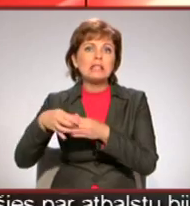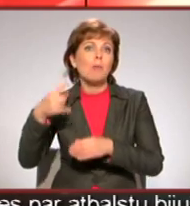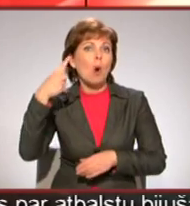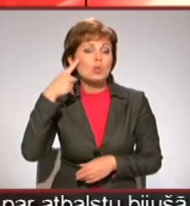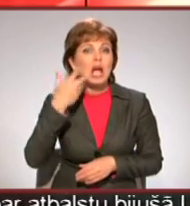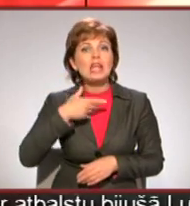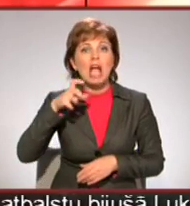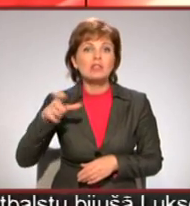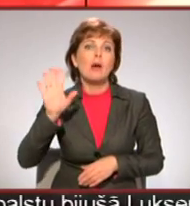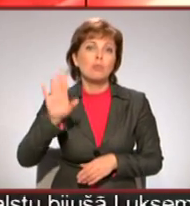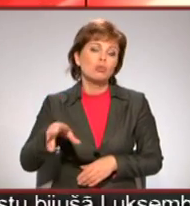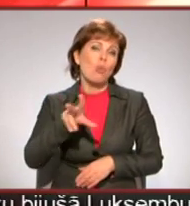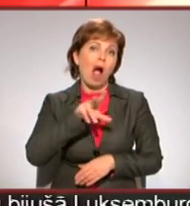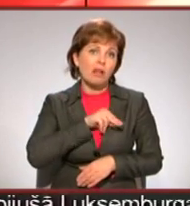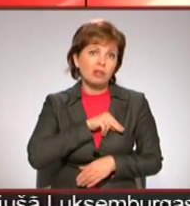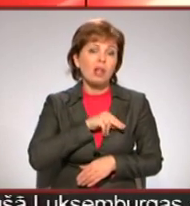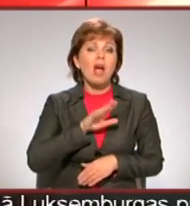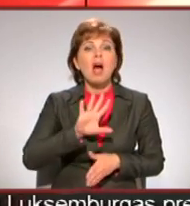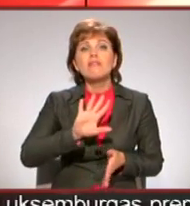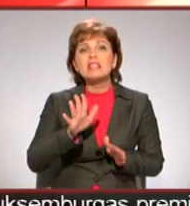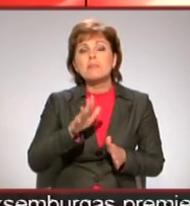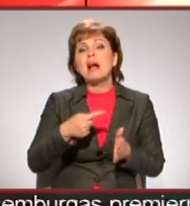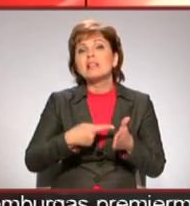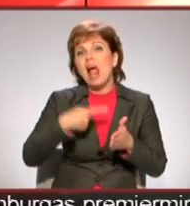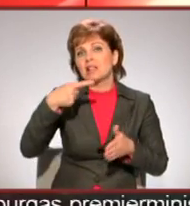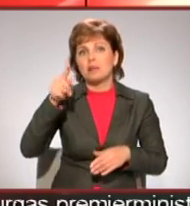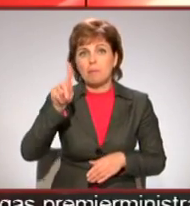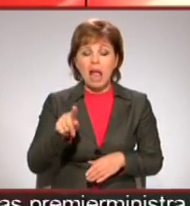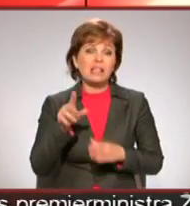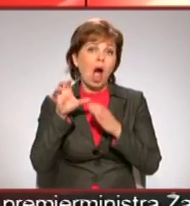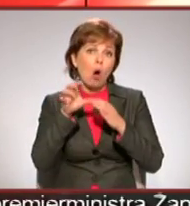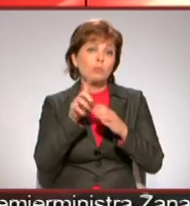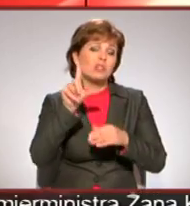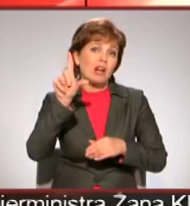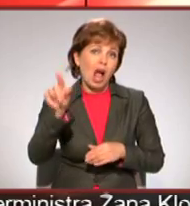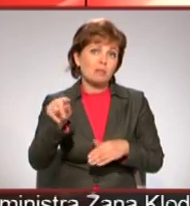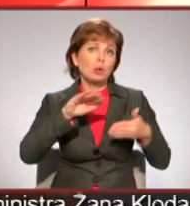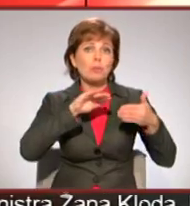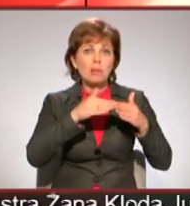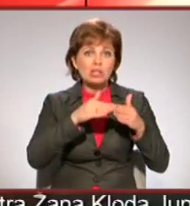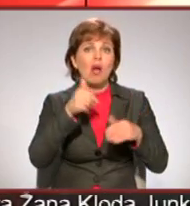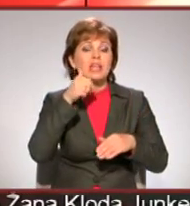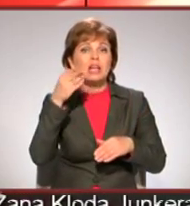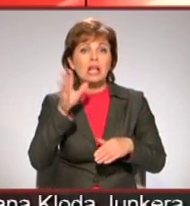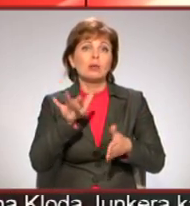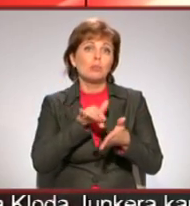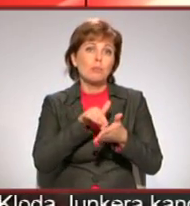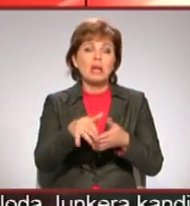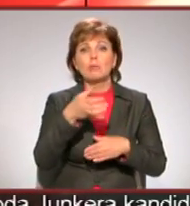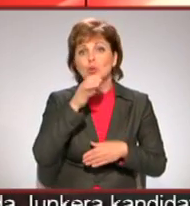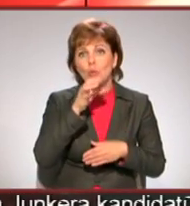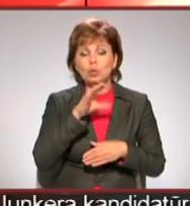ja vismaz reizi mēnesī ar autobusu varētu aizbraukt uz pilsētu, ja ikdienā būtu pieejams ūdens un būtu vismaz